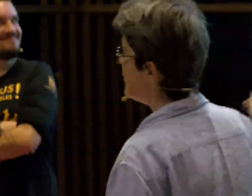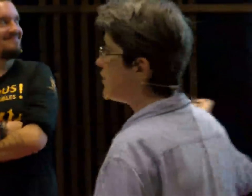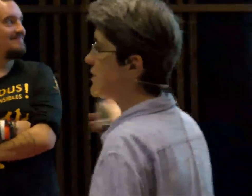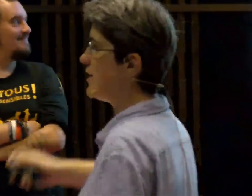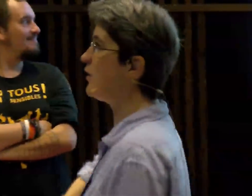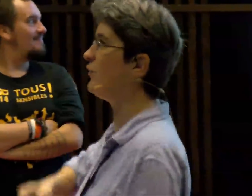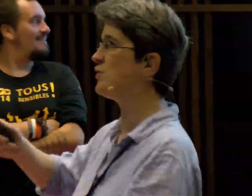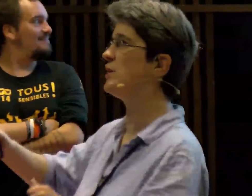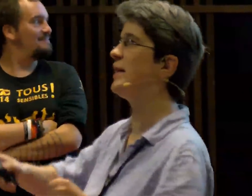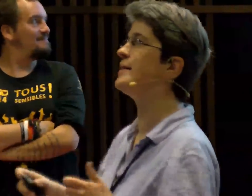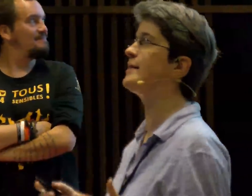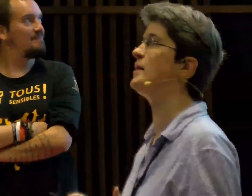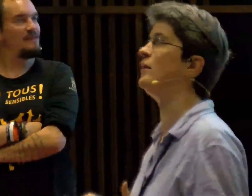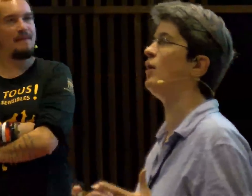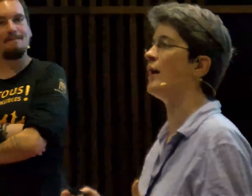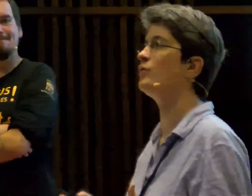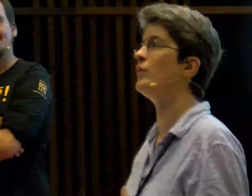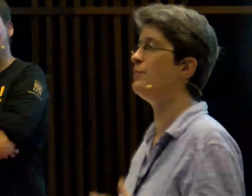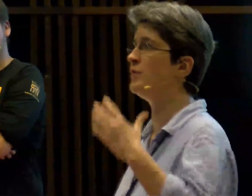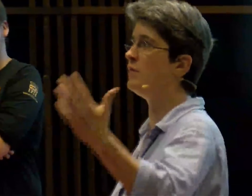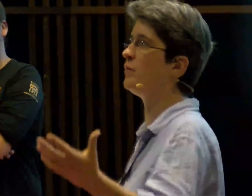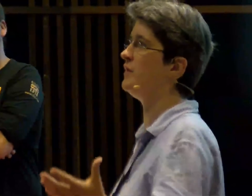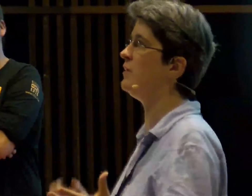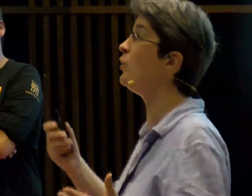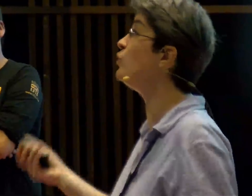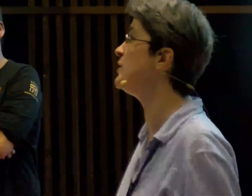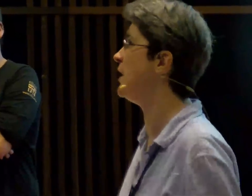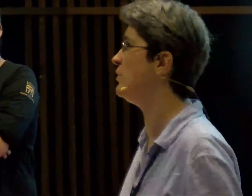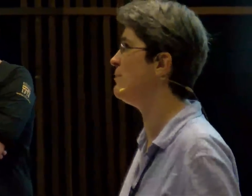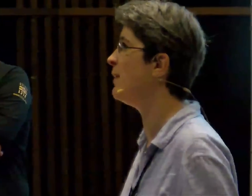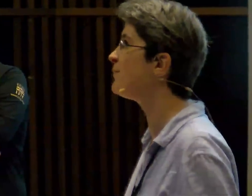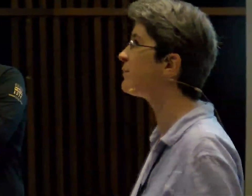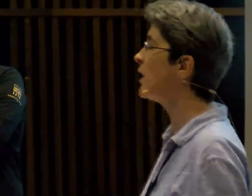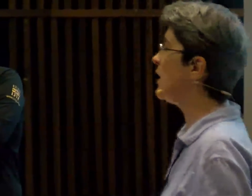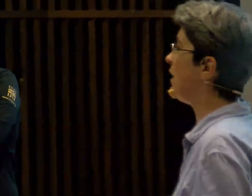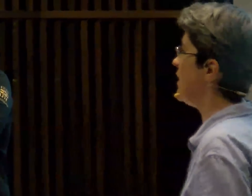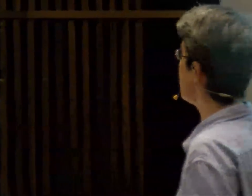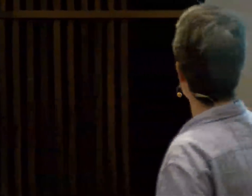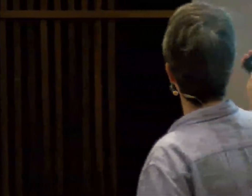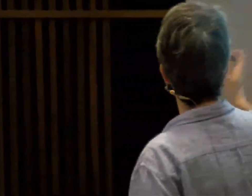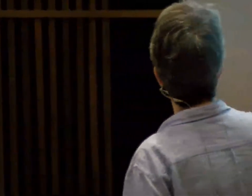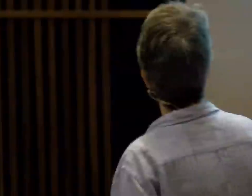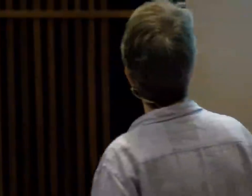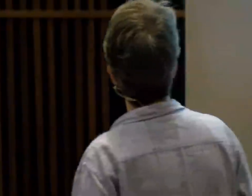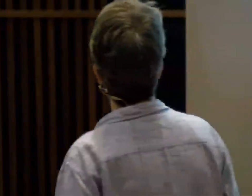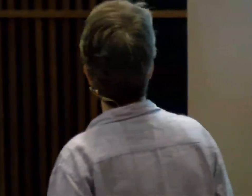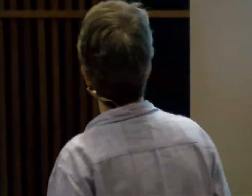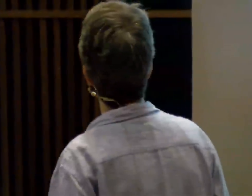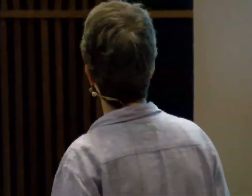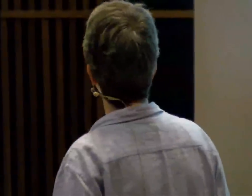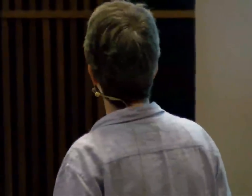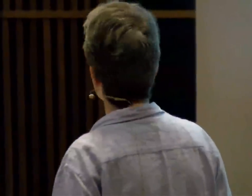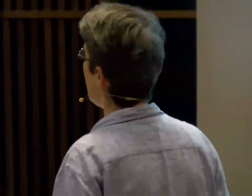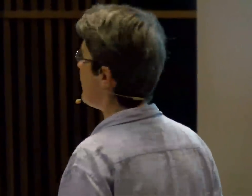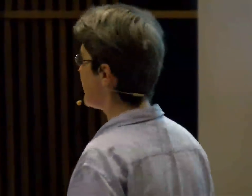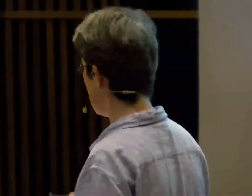On les note, c'est-à-dire qu'on va juger si leur action elle est positive pour les animaux ou si elle ne l'est pas. Et ça va être l'intérêt du site Politique